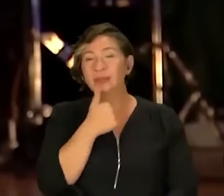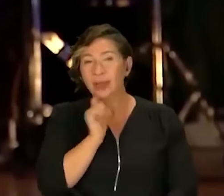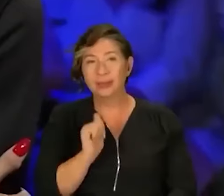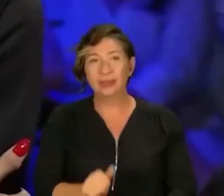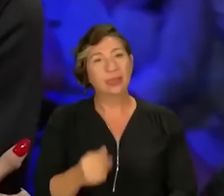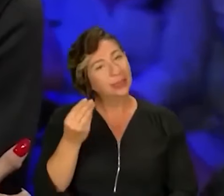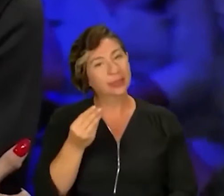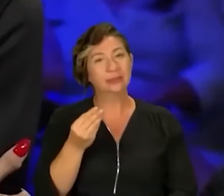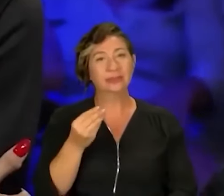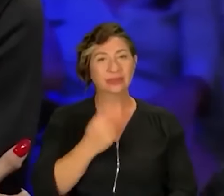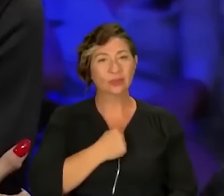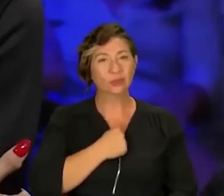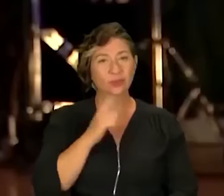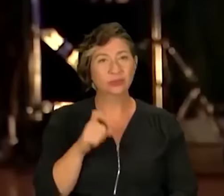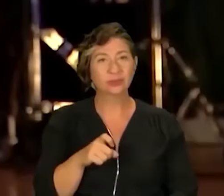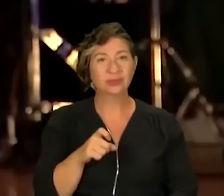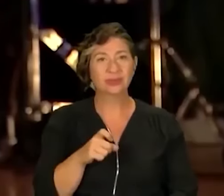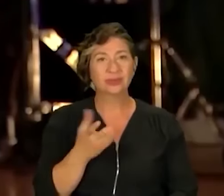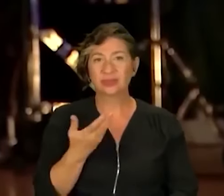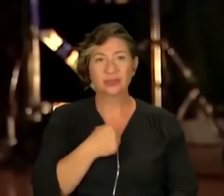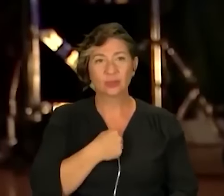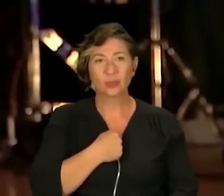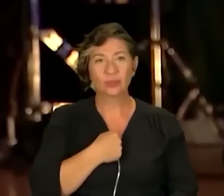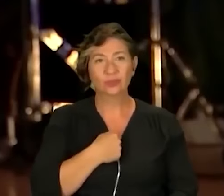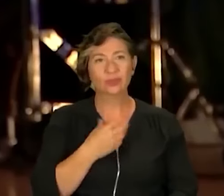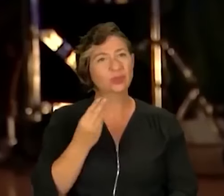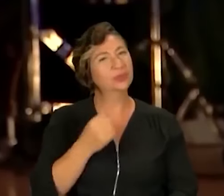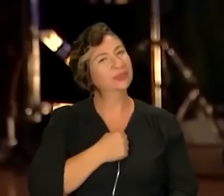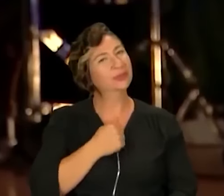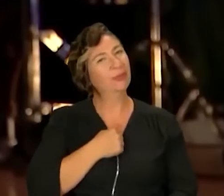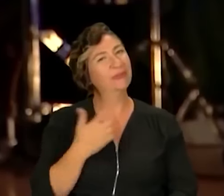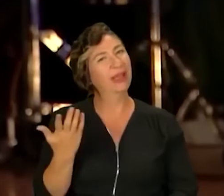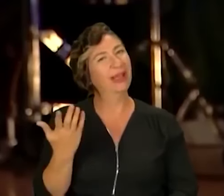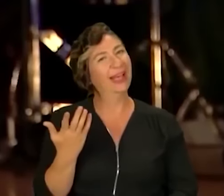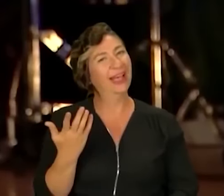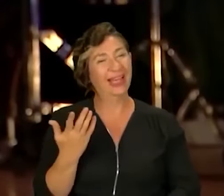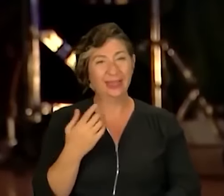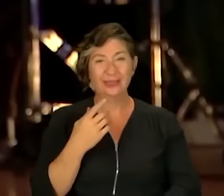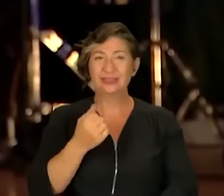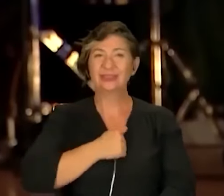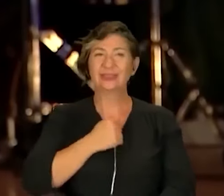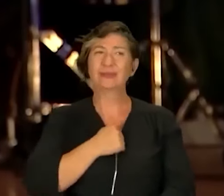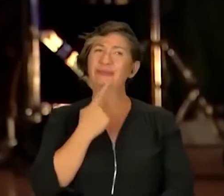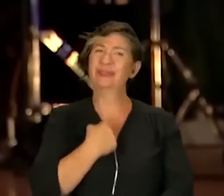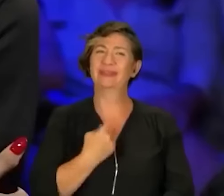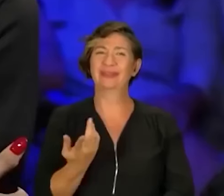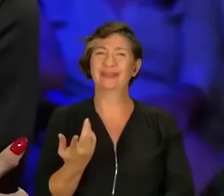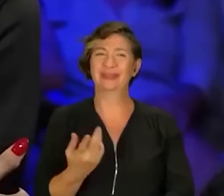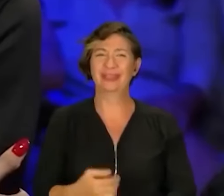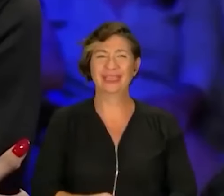abi iyiyim Sıkılıyor musun neye sıkılıyor muyum çok sıkılıyorum ya öyle mi dedi sıkılıyorum diyor